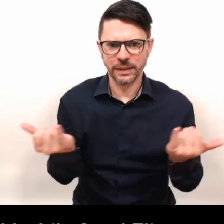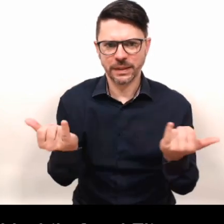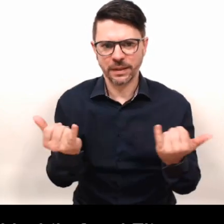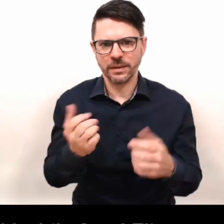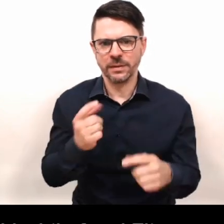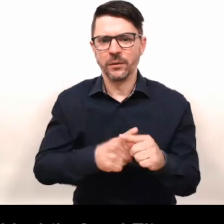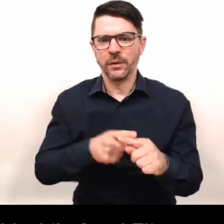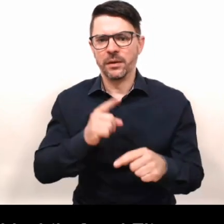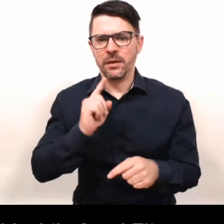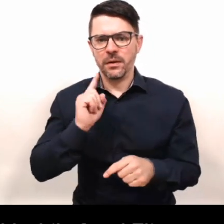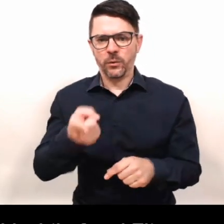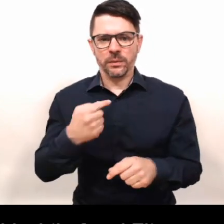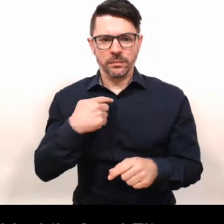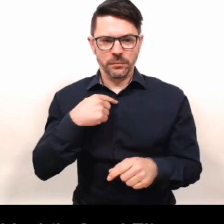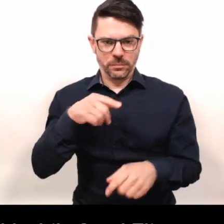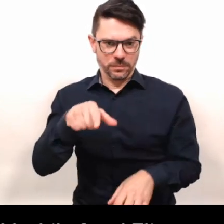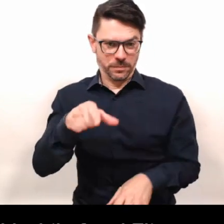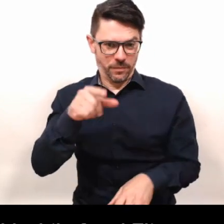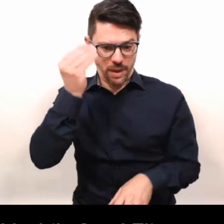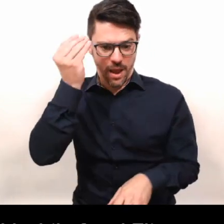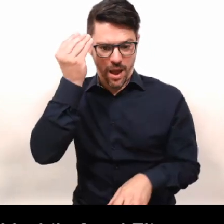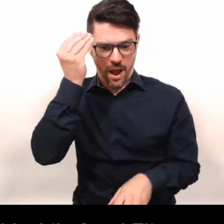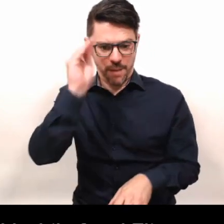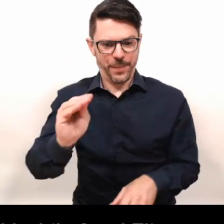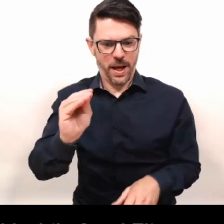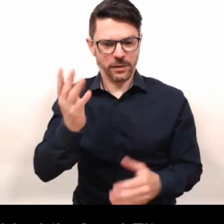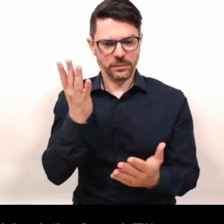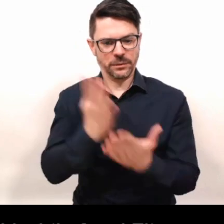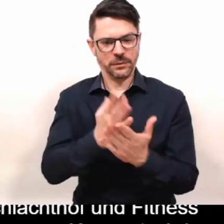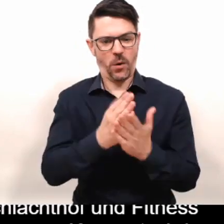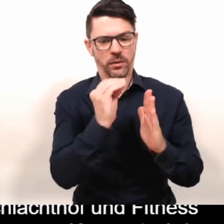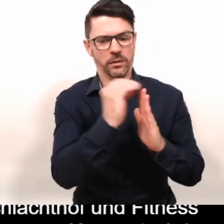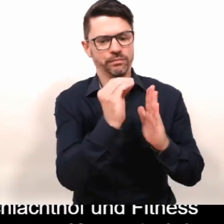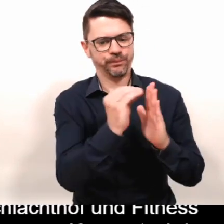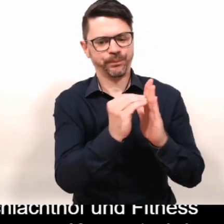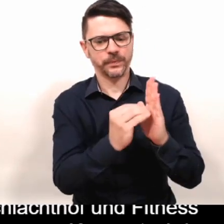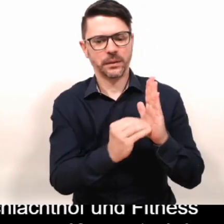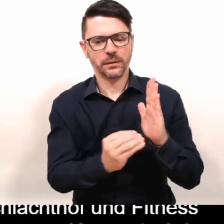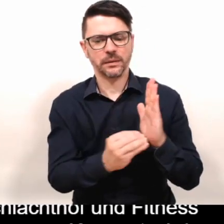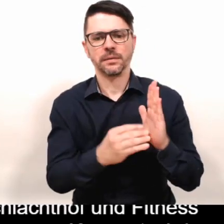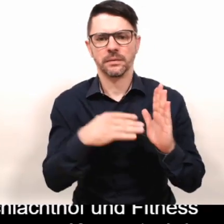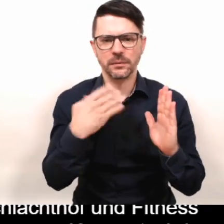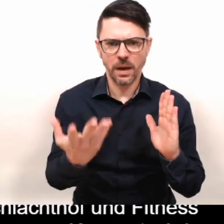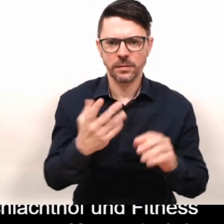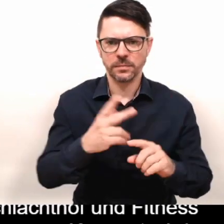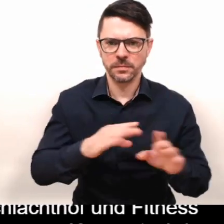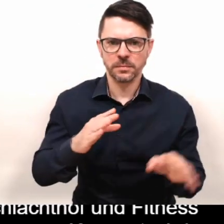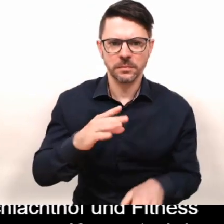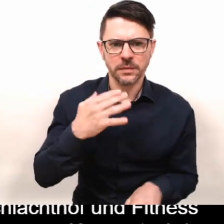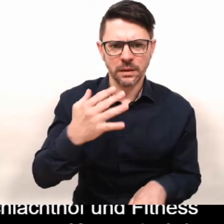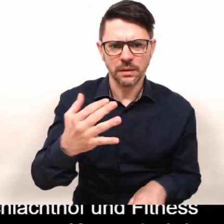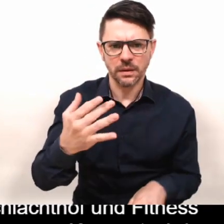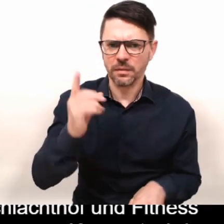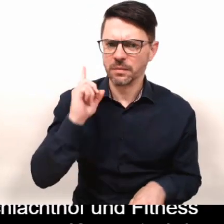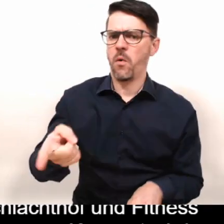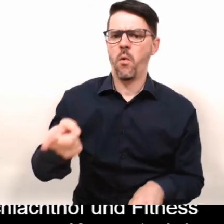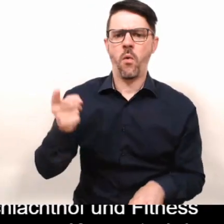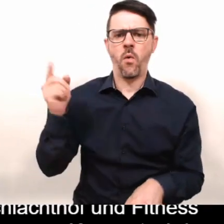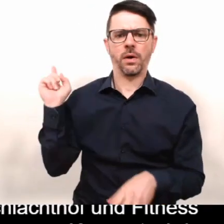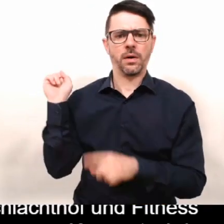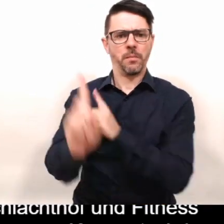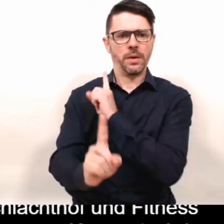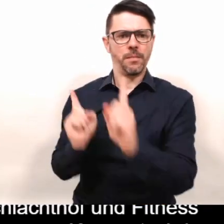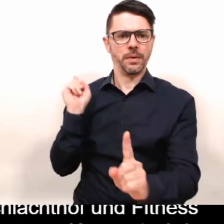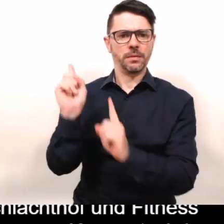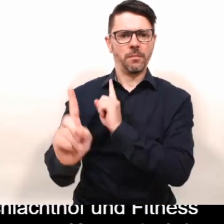Leute, die sozusagen von der Anmeldung erfasst waren und dann kommen einfach welche dazu, aus welchen Gründen auch immer. Und dann kommen aber